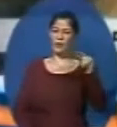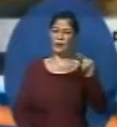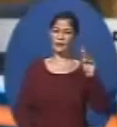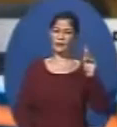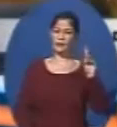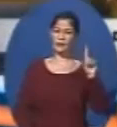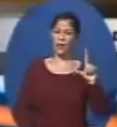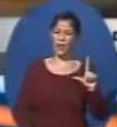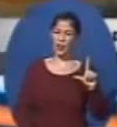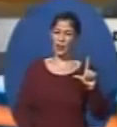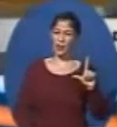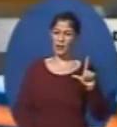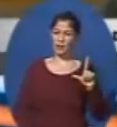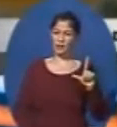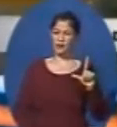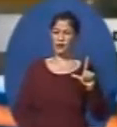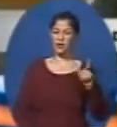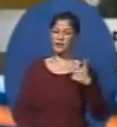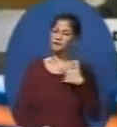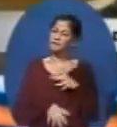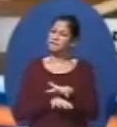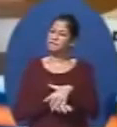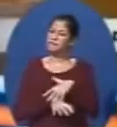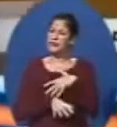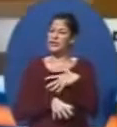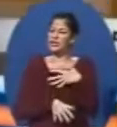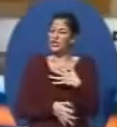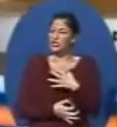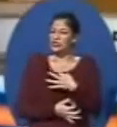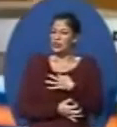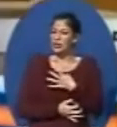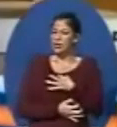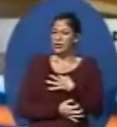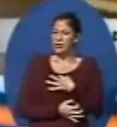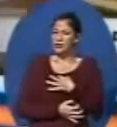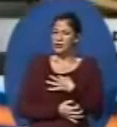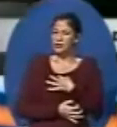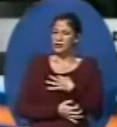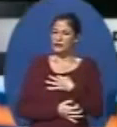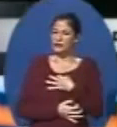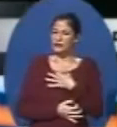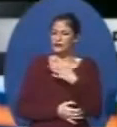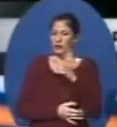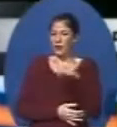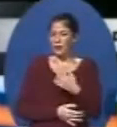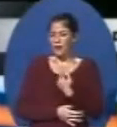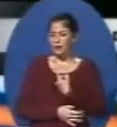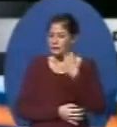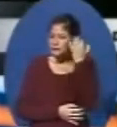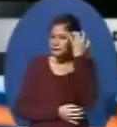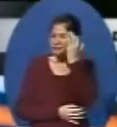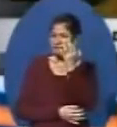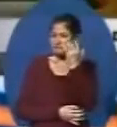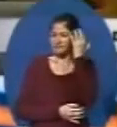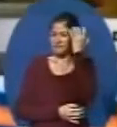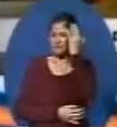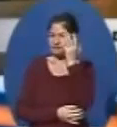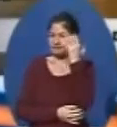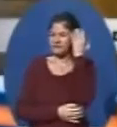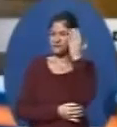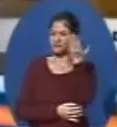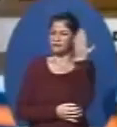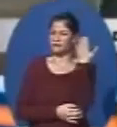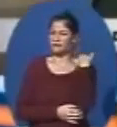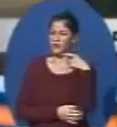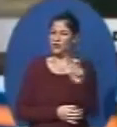אני יצא לי לכוון בתחושה הזאת, שהיא תחושה שמלווה אפילו עוד מפסק דינו של כבוד השופט דוד